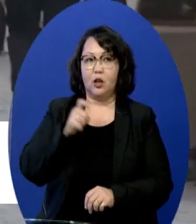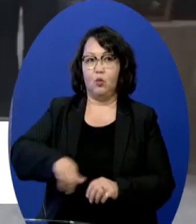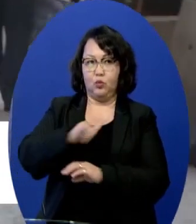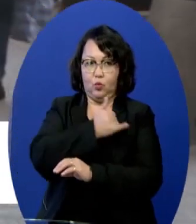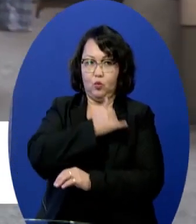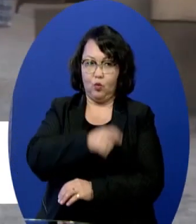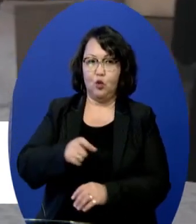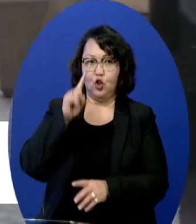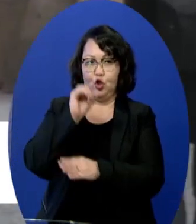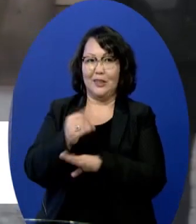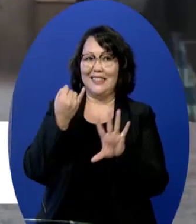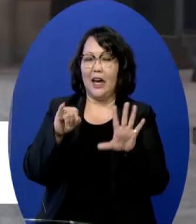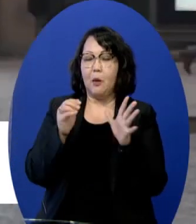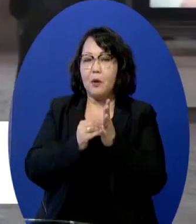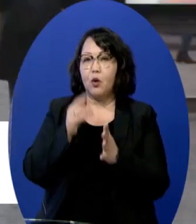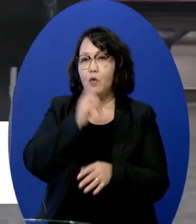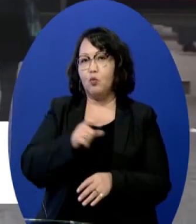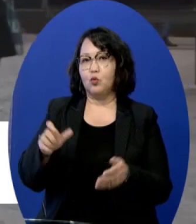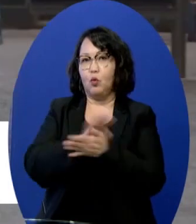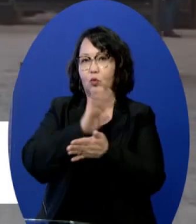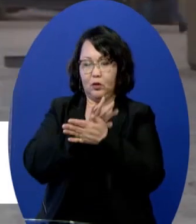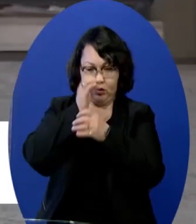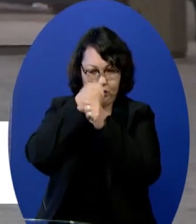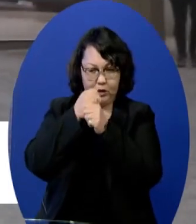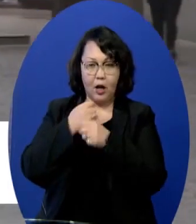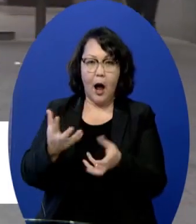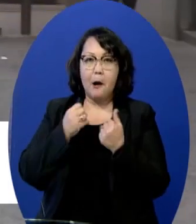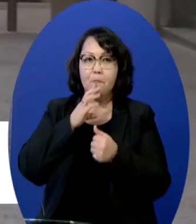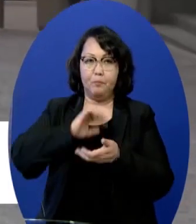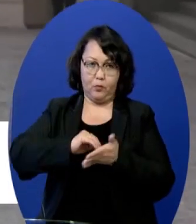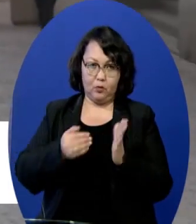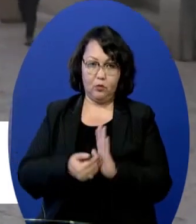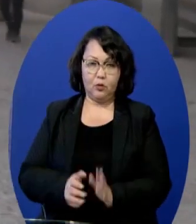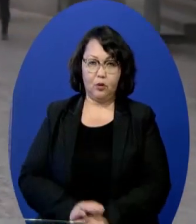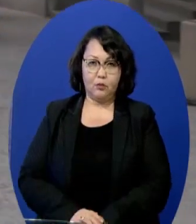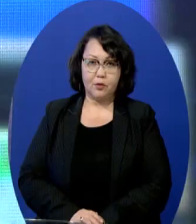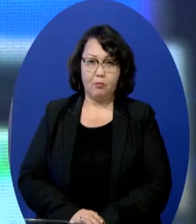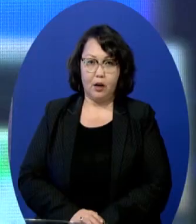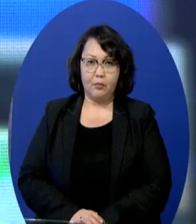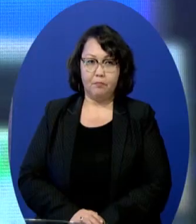бол өдөрт 60 мянган гаруй хүнд төрөвжилсэн шинжилгээ хийхээр төлөвлөсөн байна.